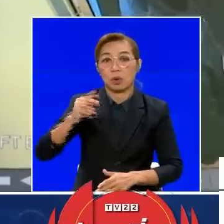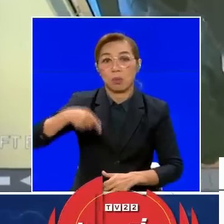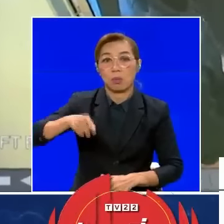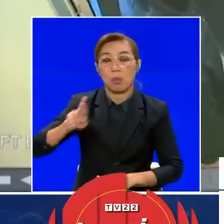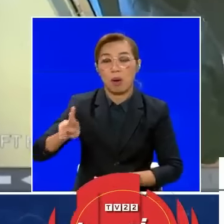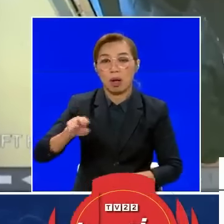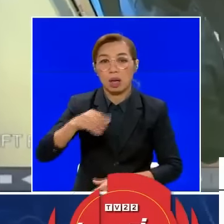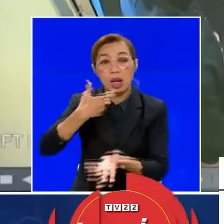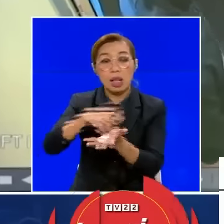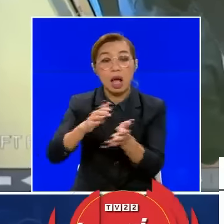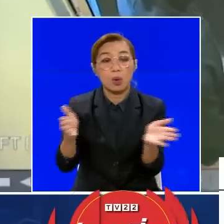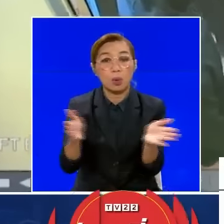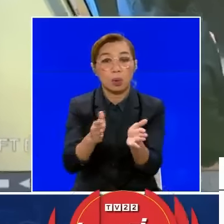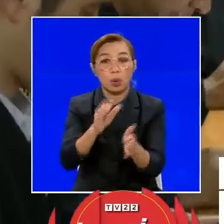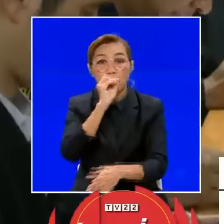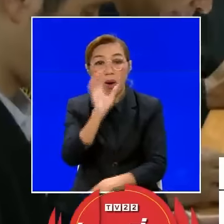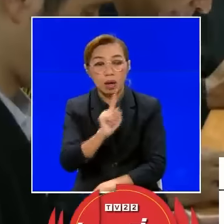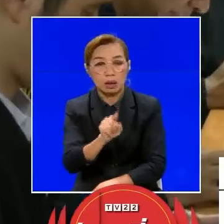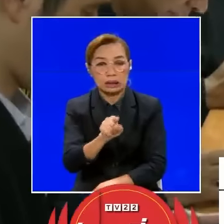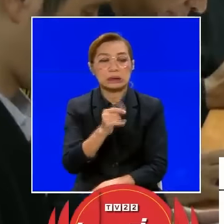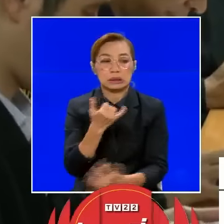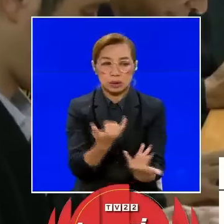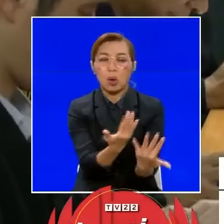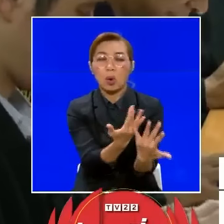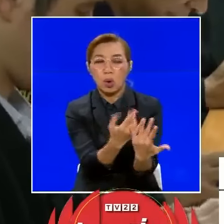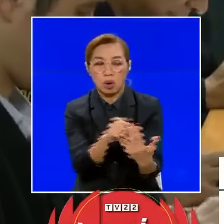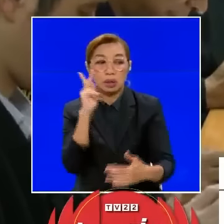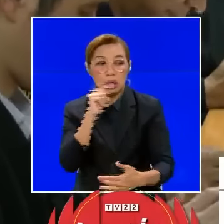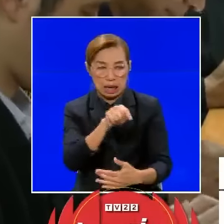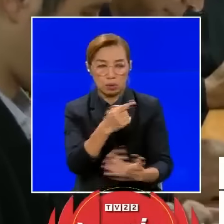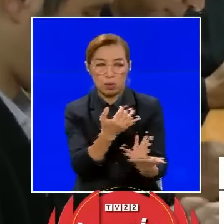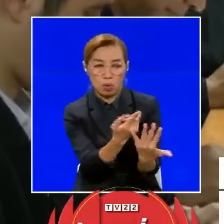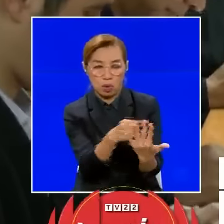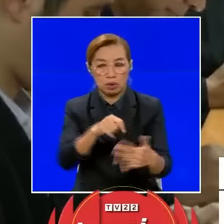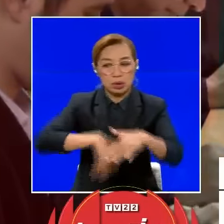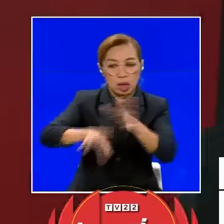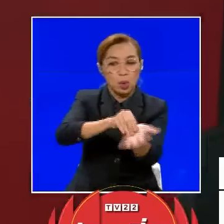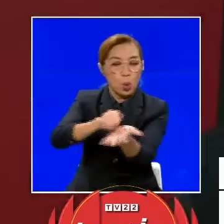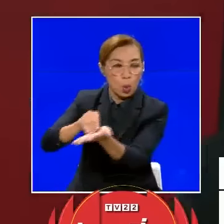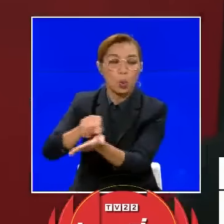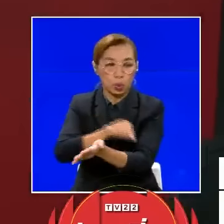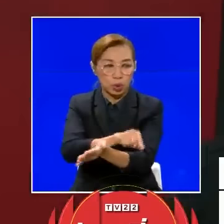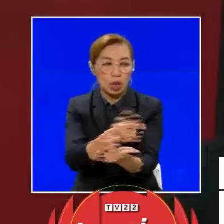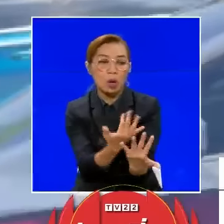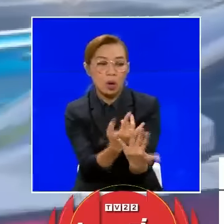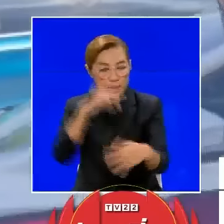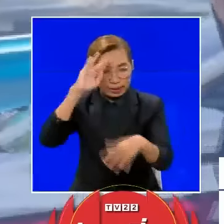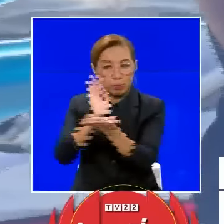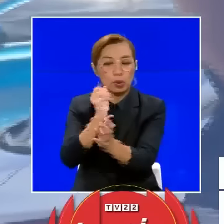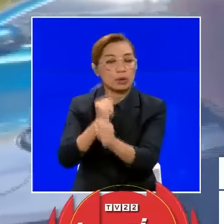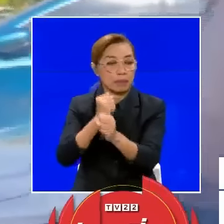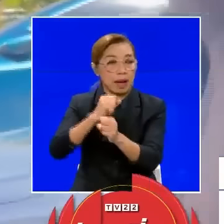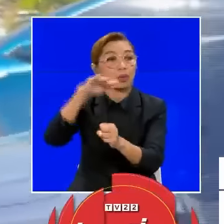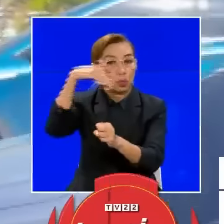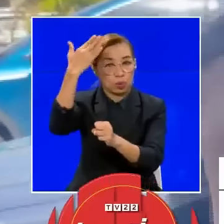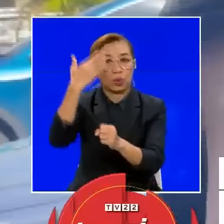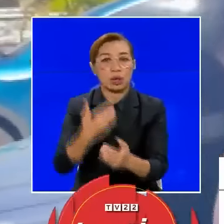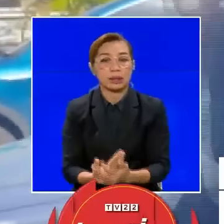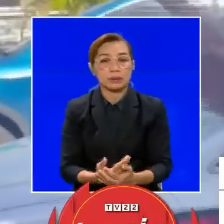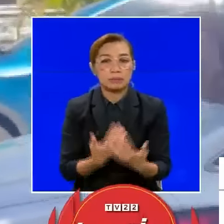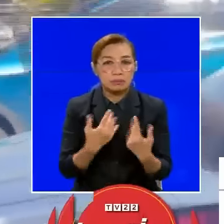ยสั้นๆก่อนเข้าประชุมนะครับว่าอยู่ระหว่างการเร่งรวบรวมพยานหลักฐานครับขอเวลาตำรวจในการทำงาน